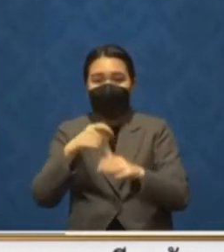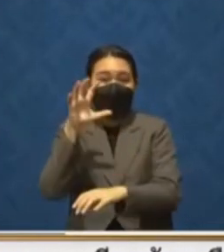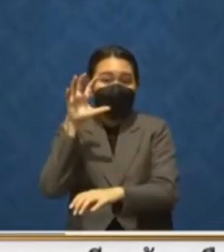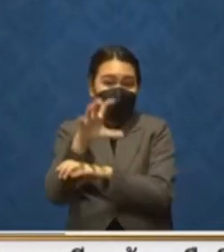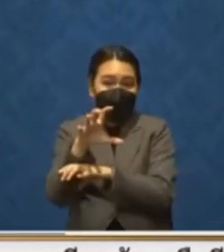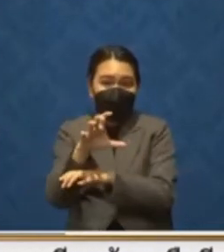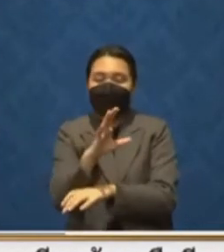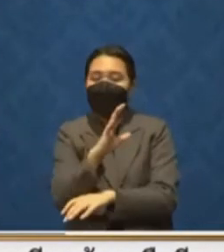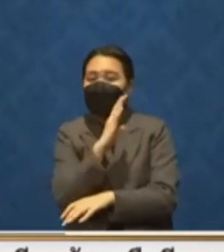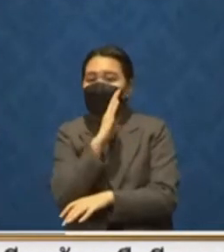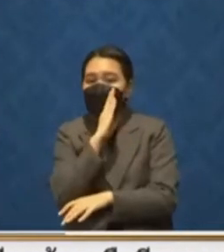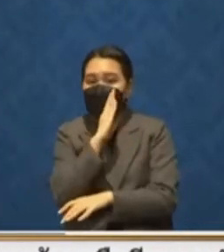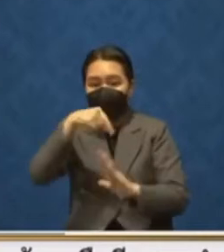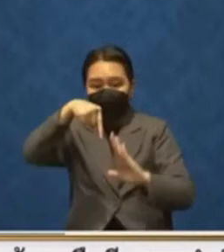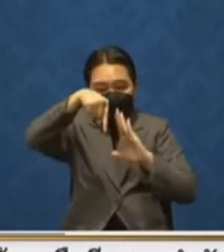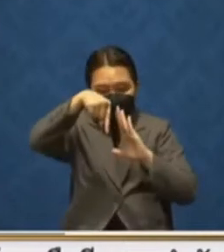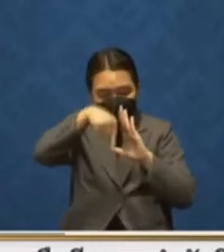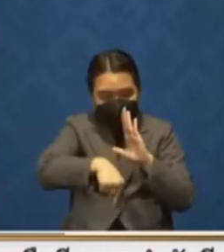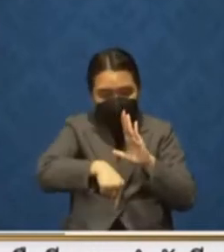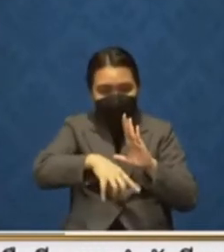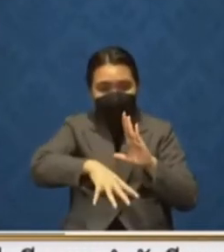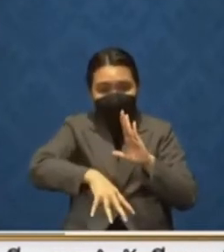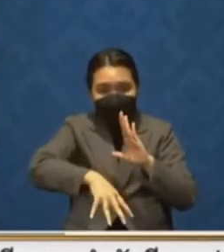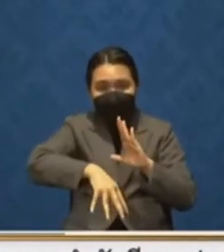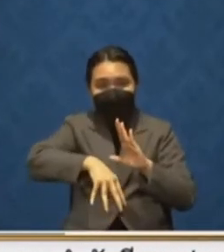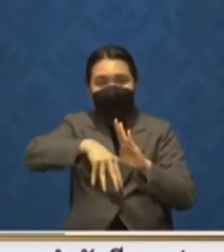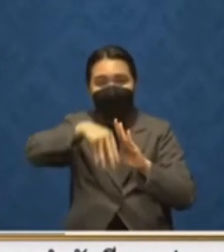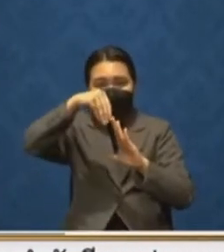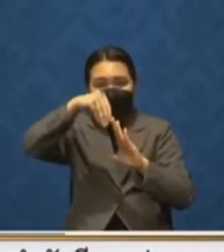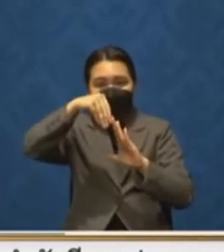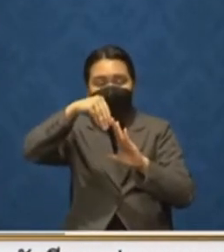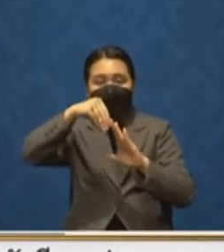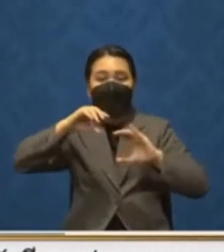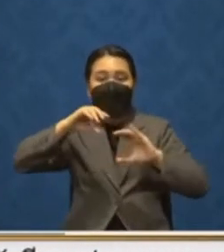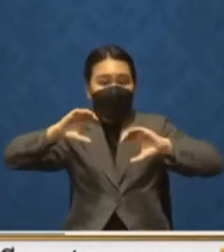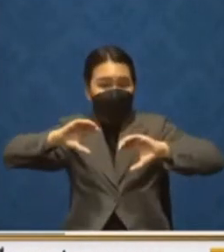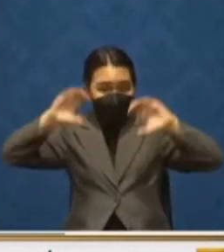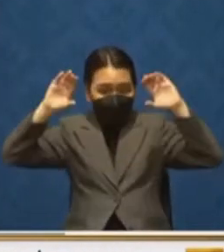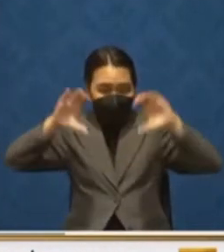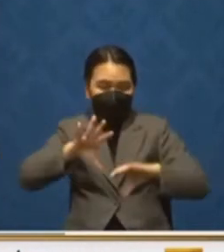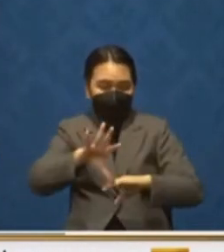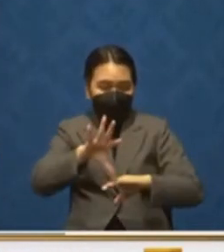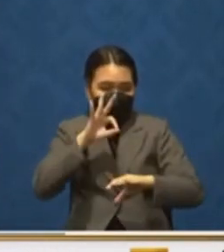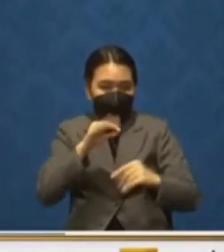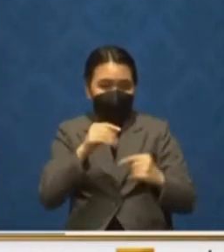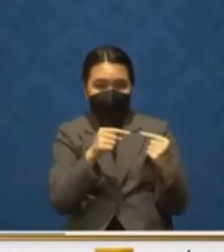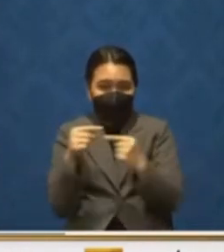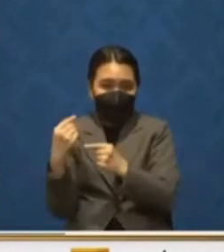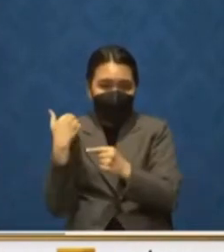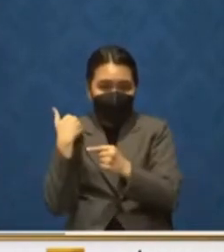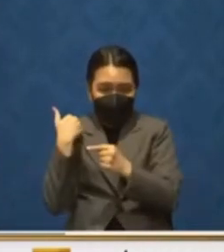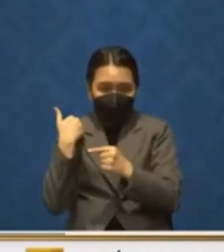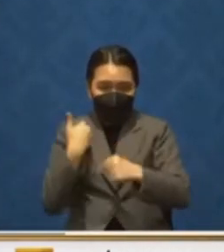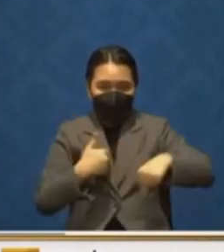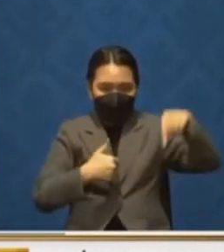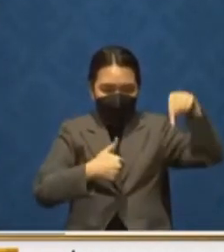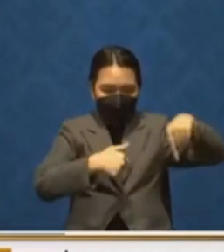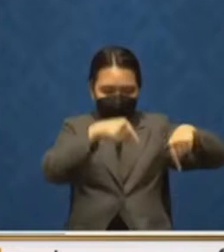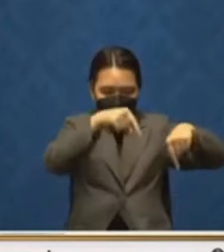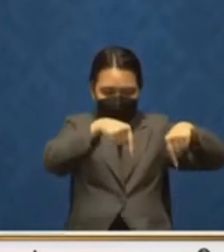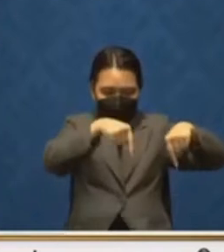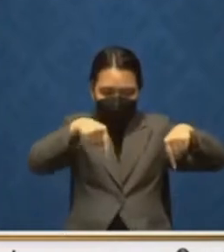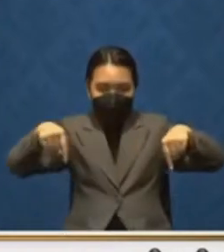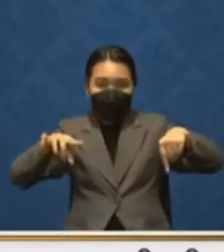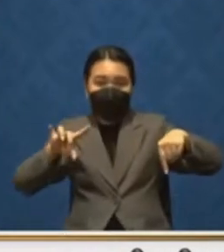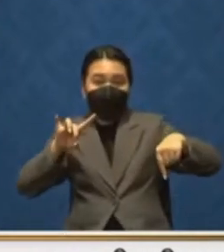เจาะที่เรารัฐบาลเลือกที่จะใช้ต่อที่มีหลายร้อยท่านเนี่ยเขายัง